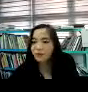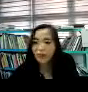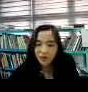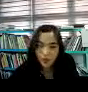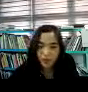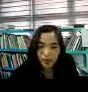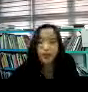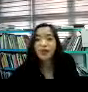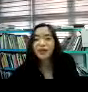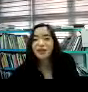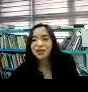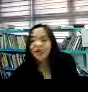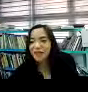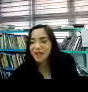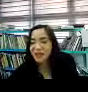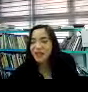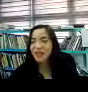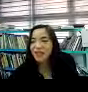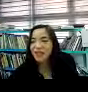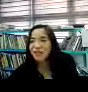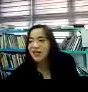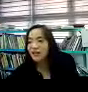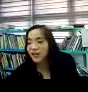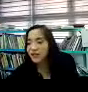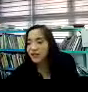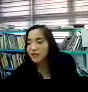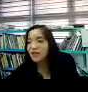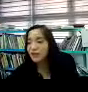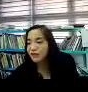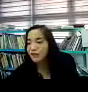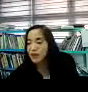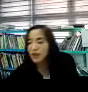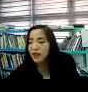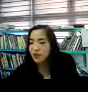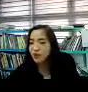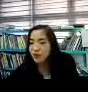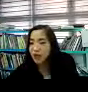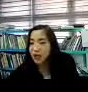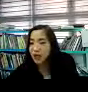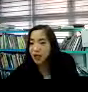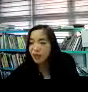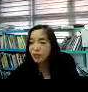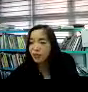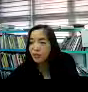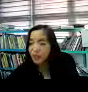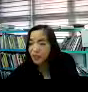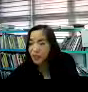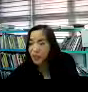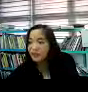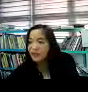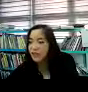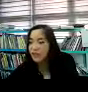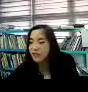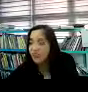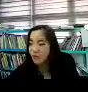materials pag pumasok po kayo dito sa aming library. However, as of the moment, dahil close po tayo, ang pwede po namin gawin,